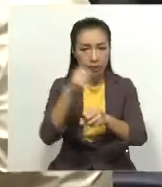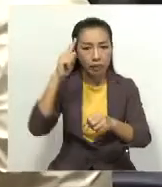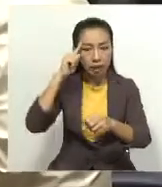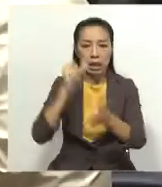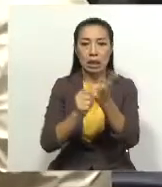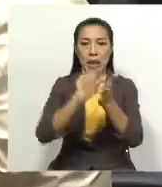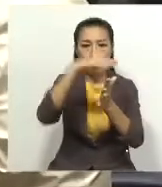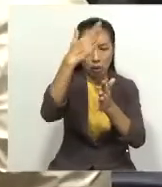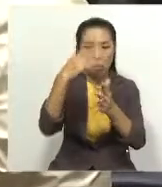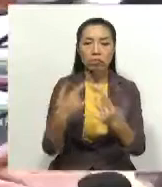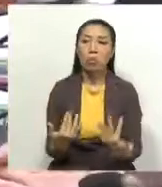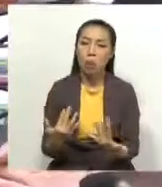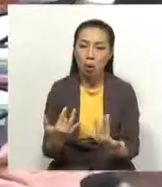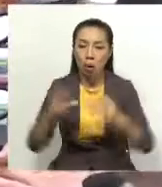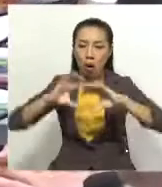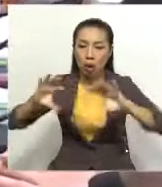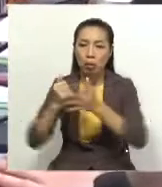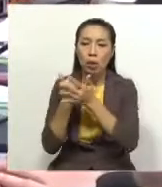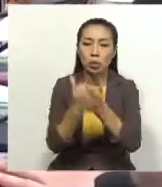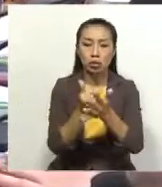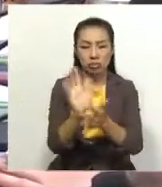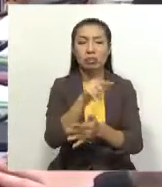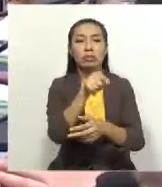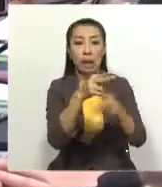าไปก่อนอย่ารอให้รัฐบาลช่วยเหลือเพียง